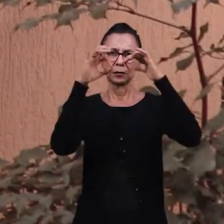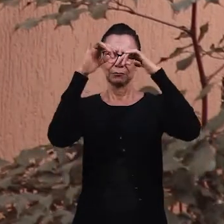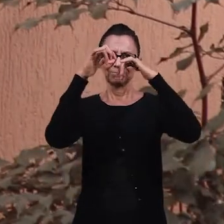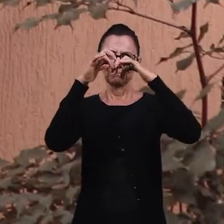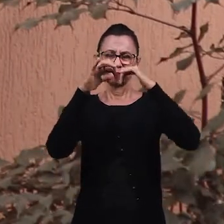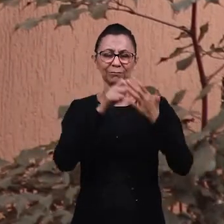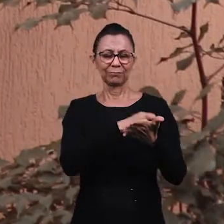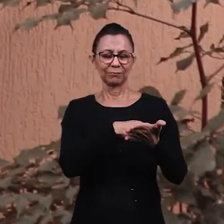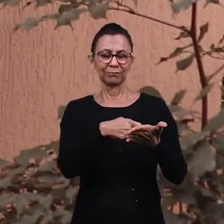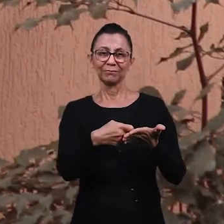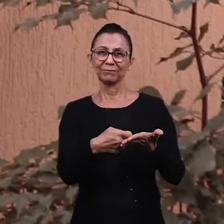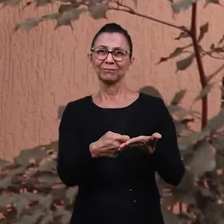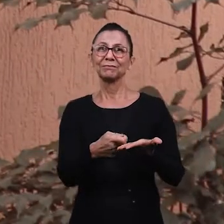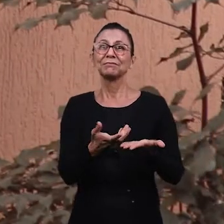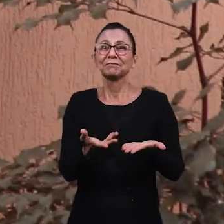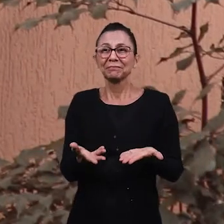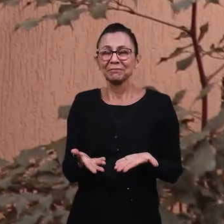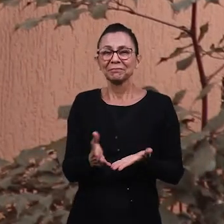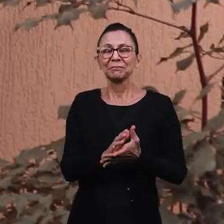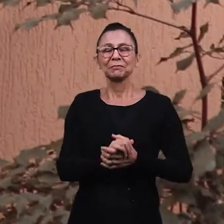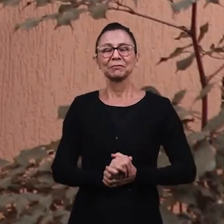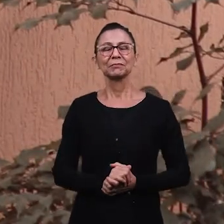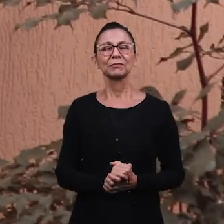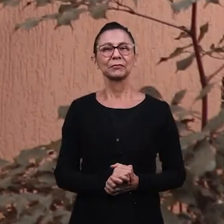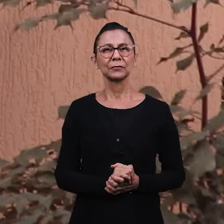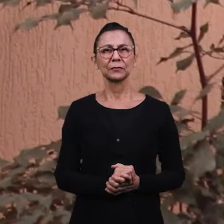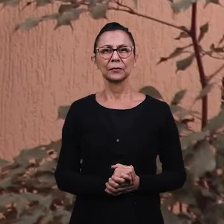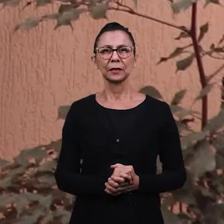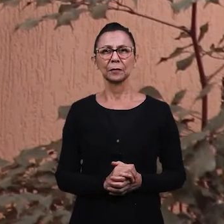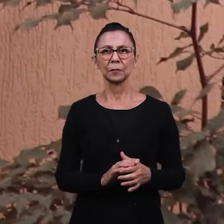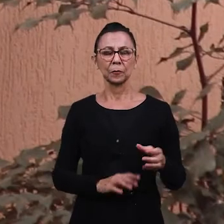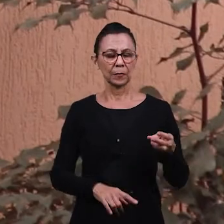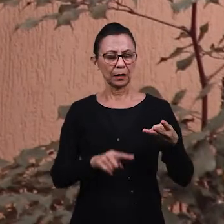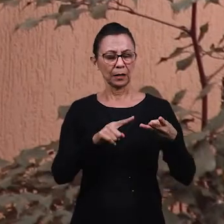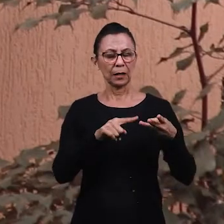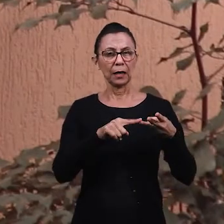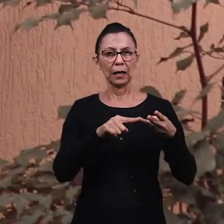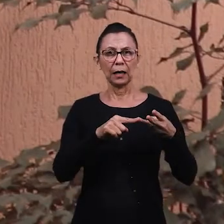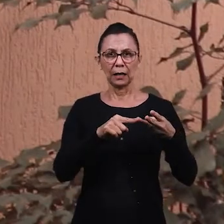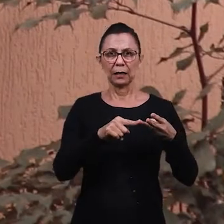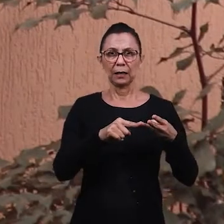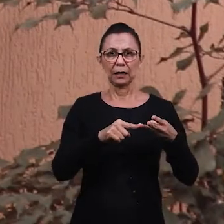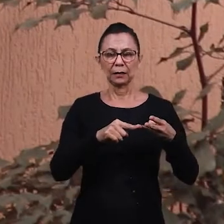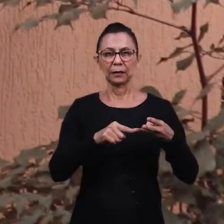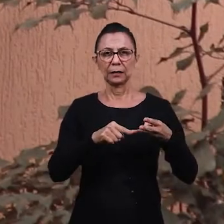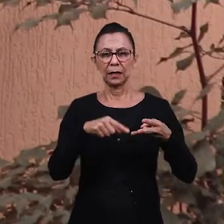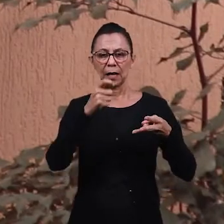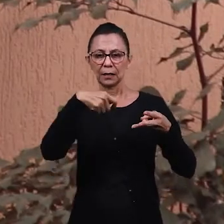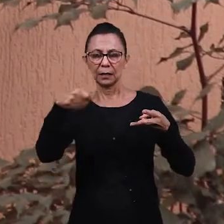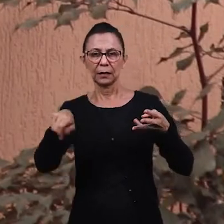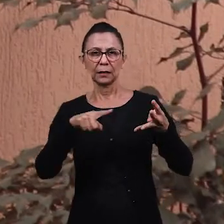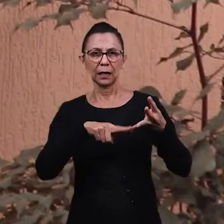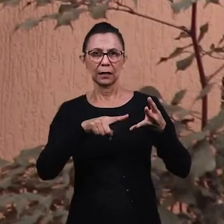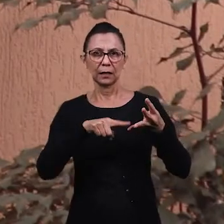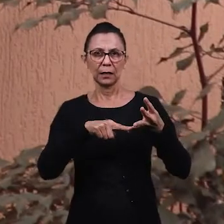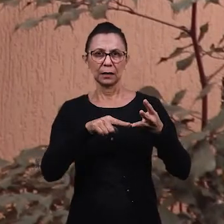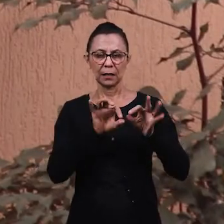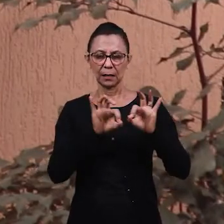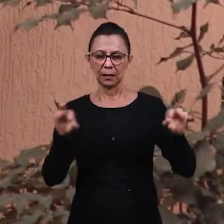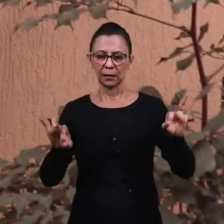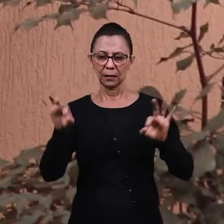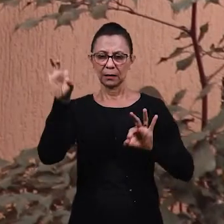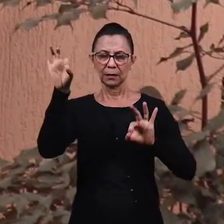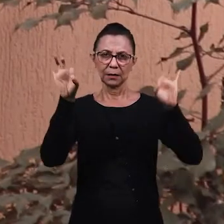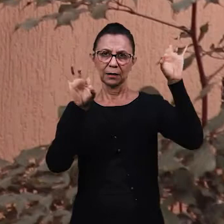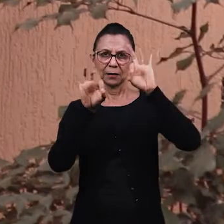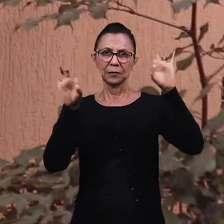Dysgraphie et dystographie, donc qui concerne les parties motrices de l'écrite,